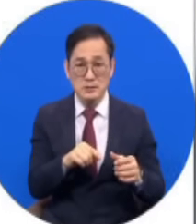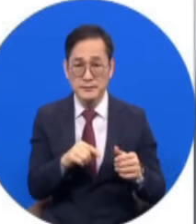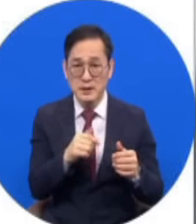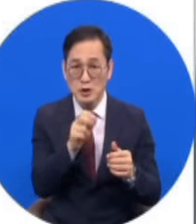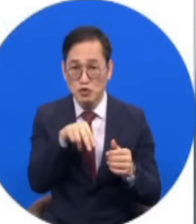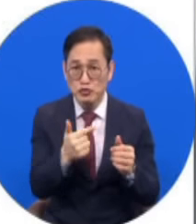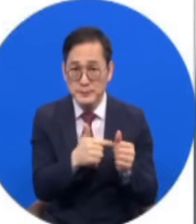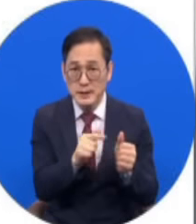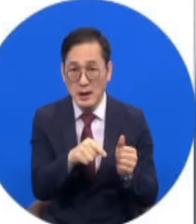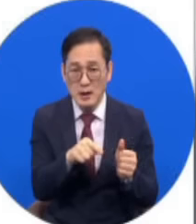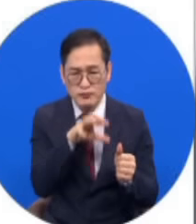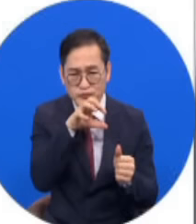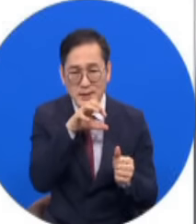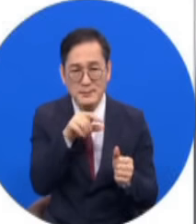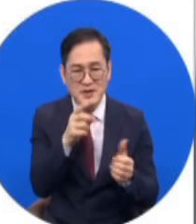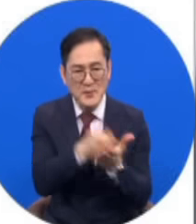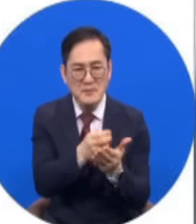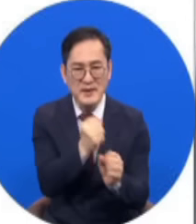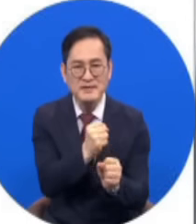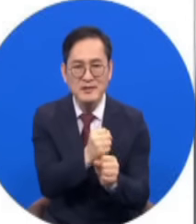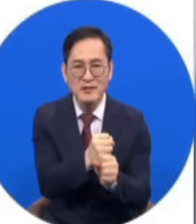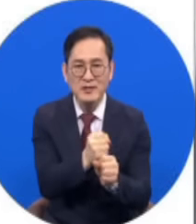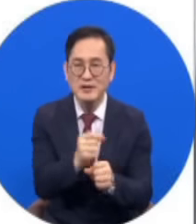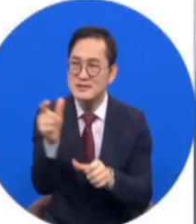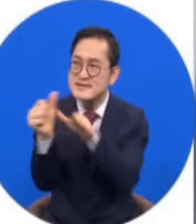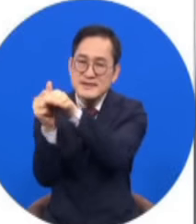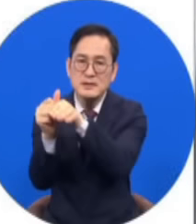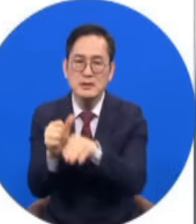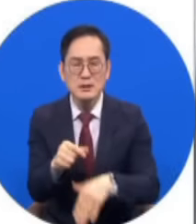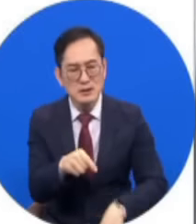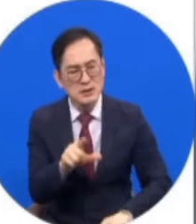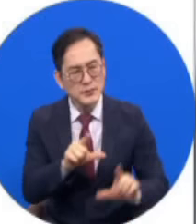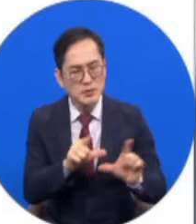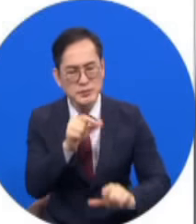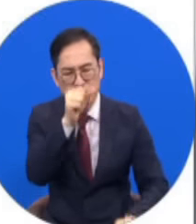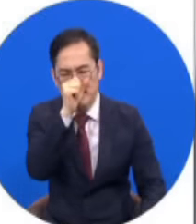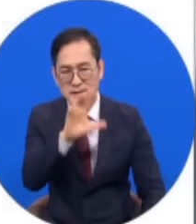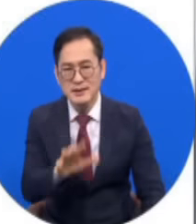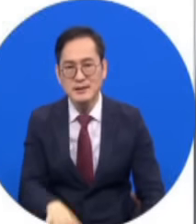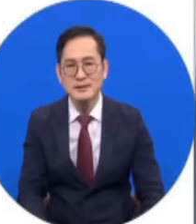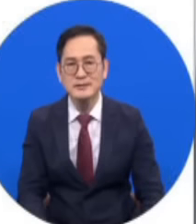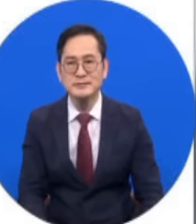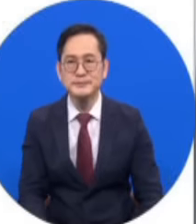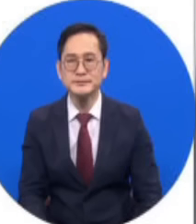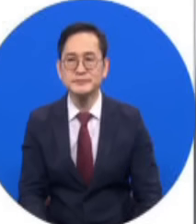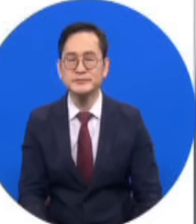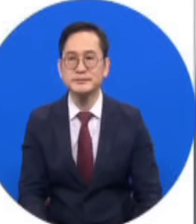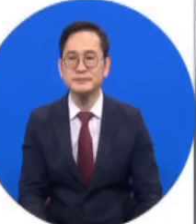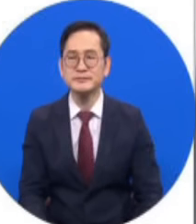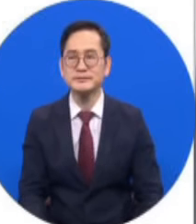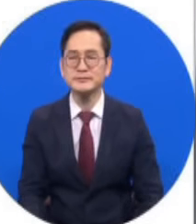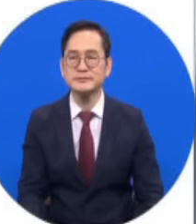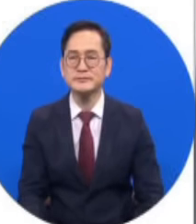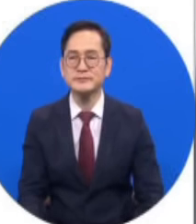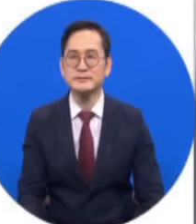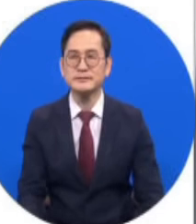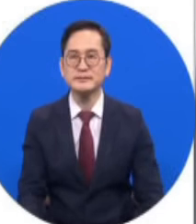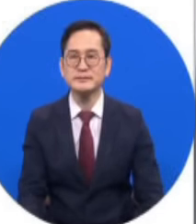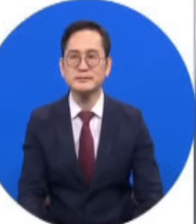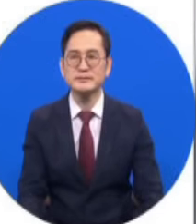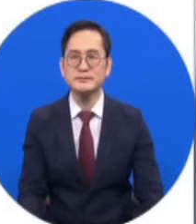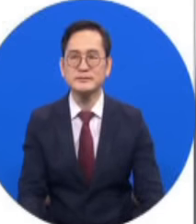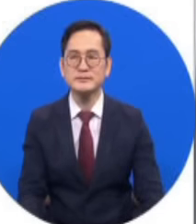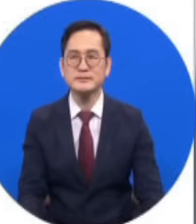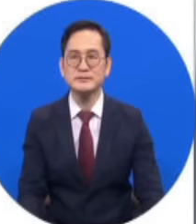도가 지나치다라고 생각이 들고요. 실제로 보면 그 연이은 여러